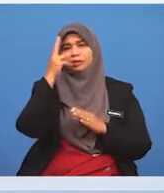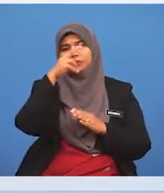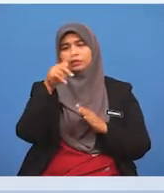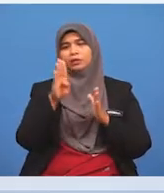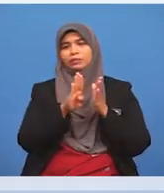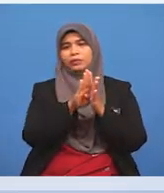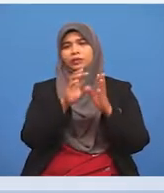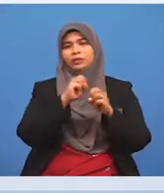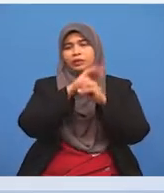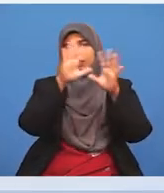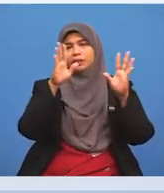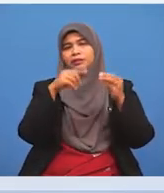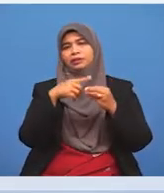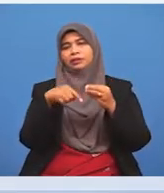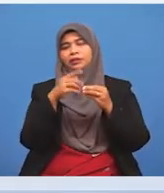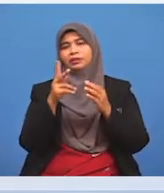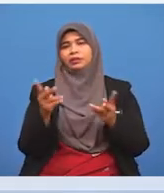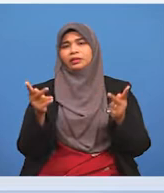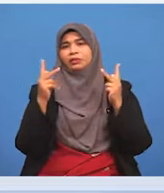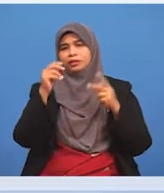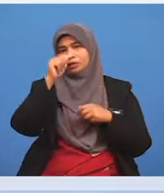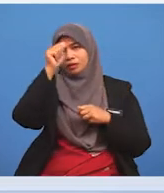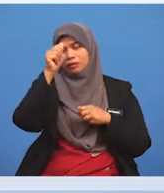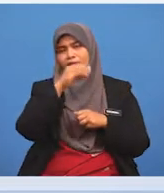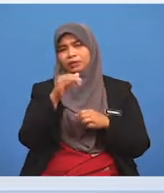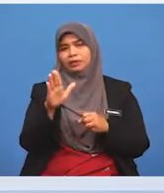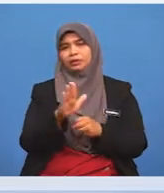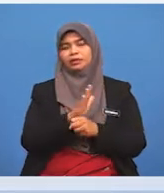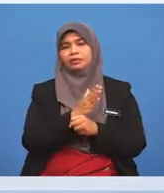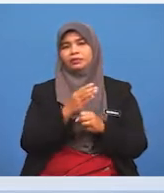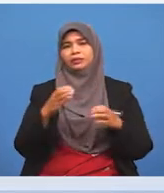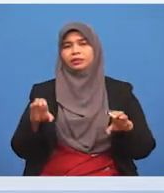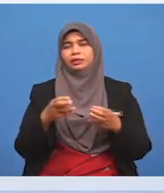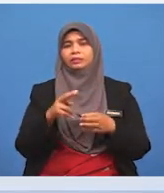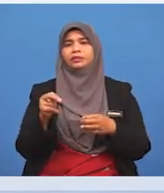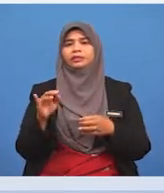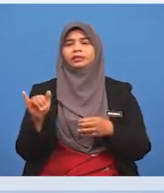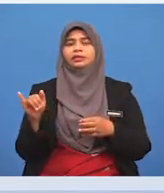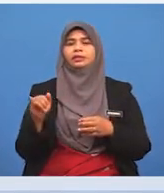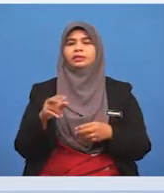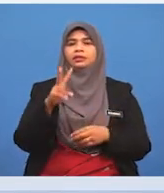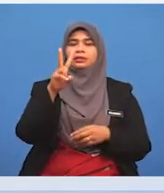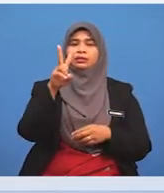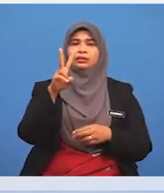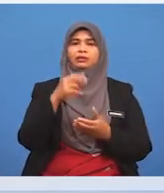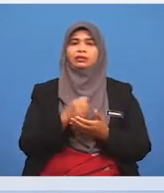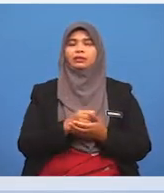jelas tentang kekuasaan Allah dan kesempurnaan ciptaannya. Yang